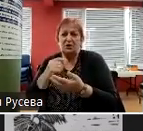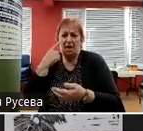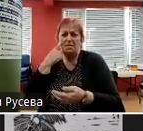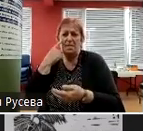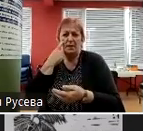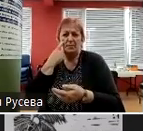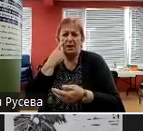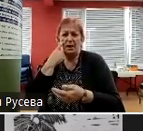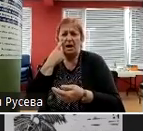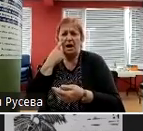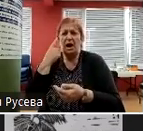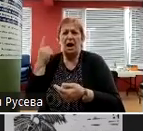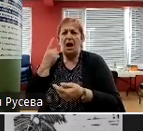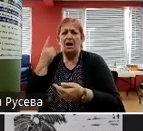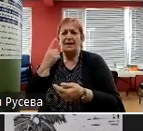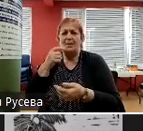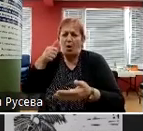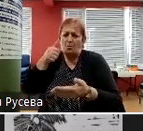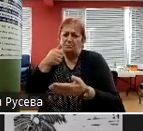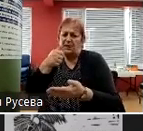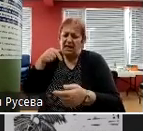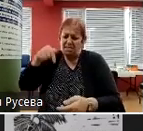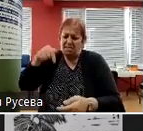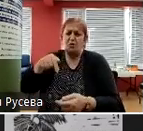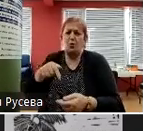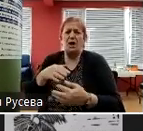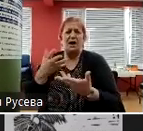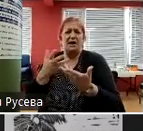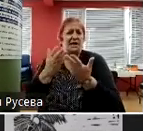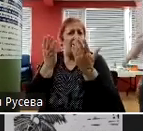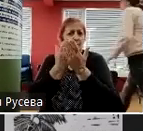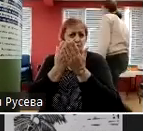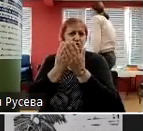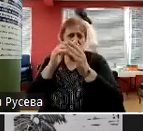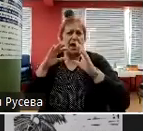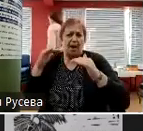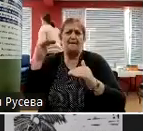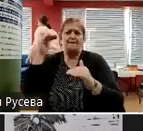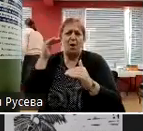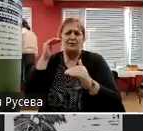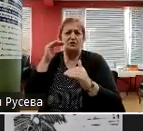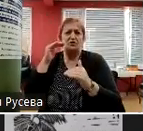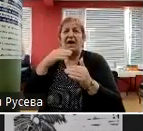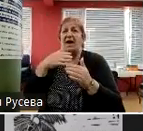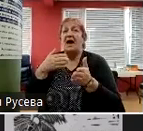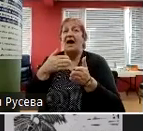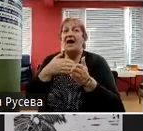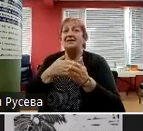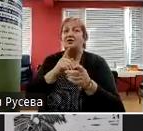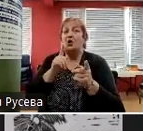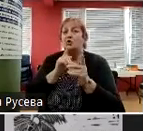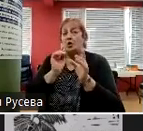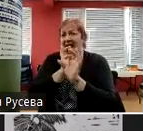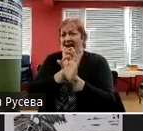само кликнете тук или прочетете повече, защото не е